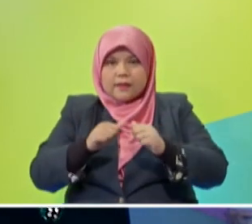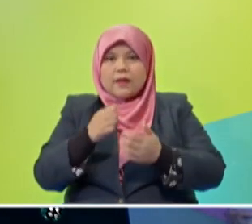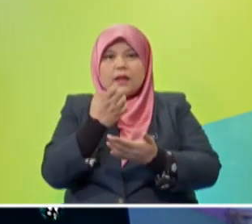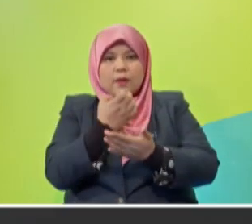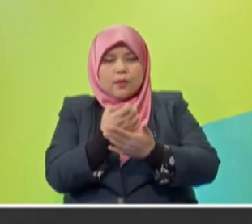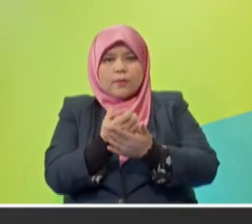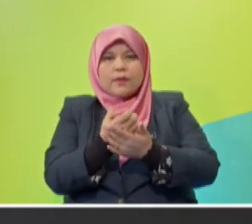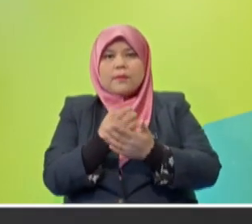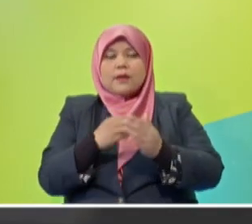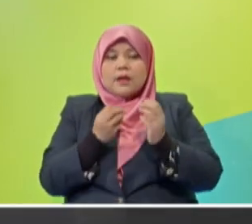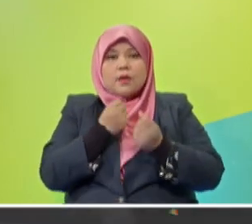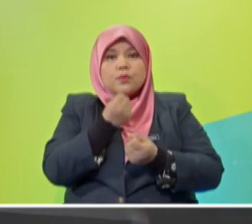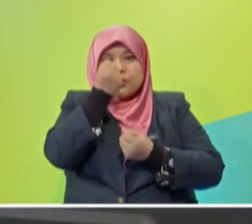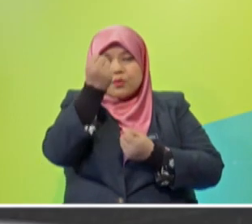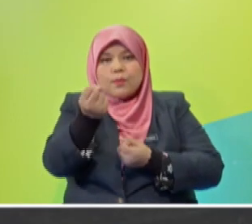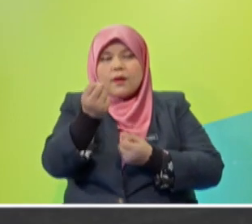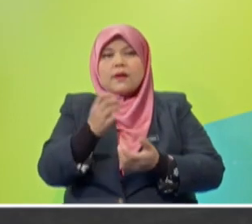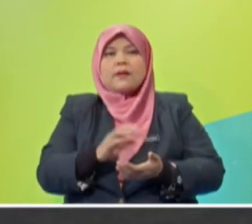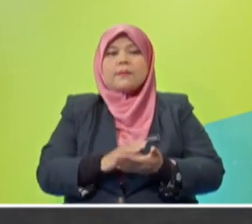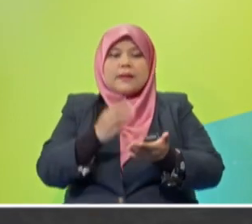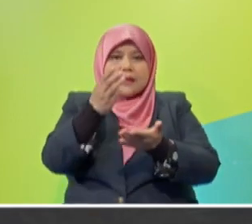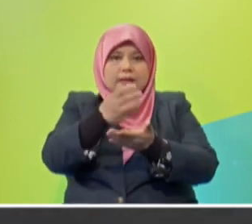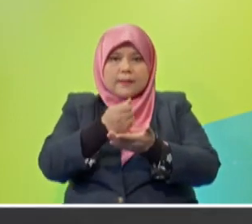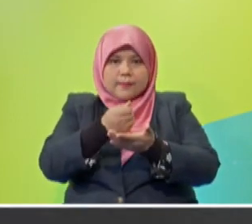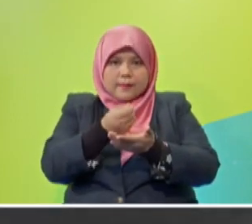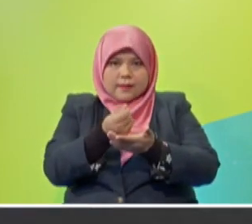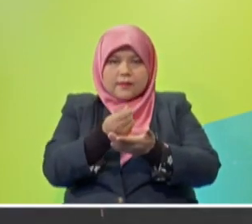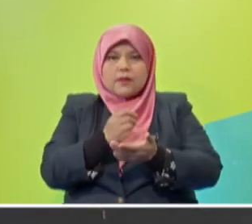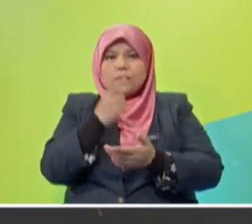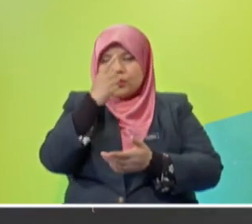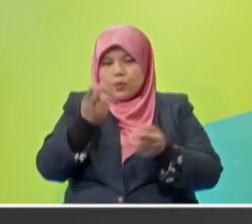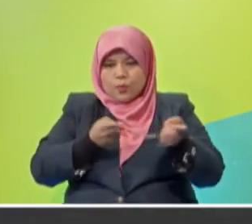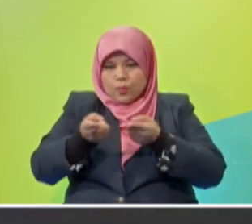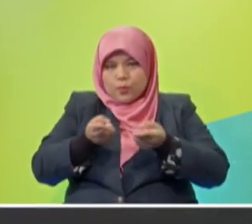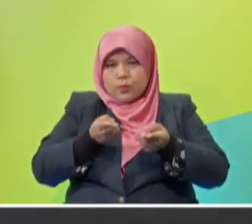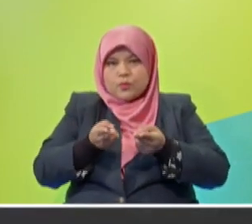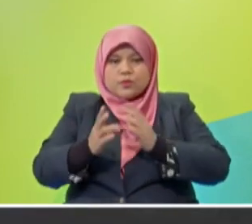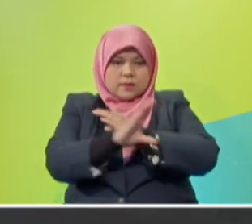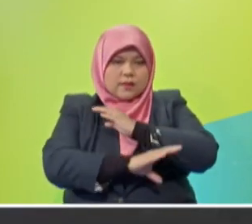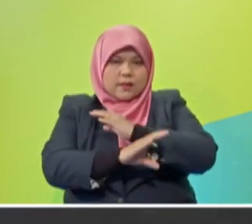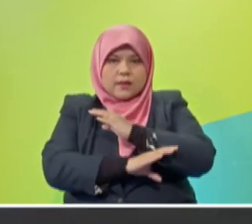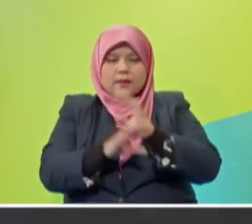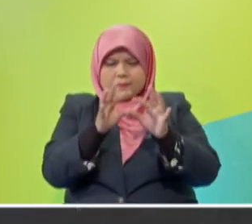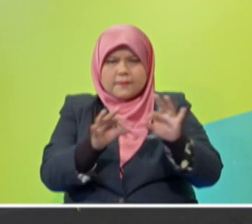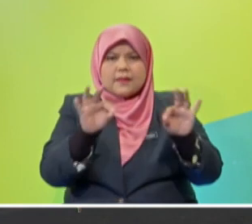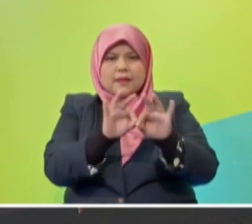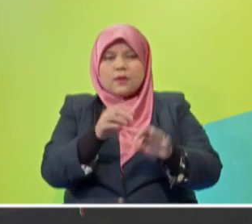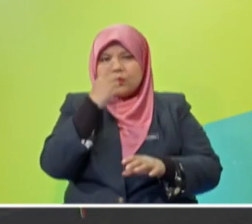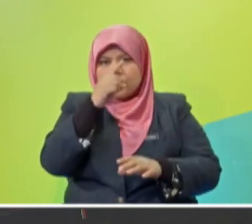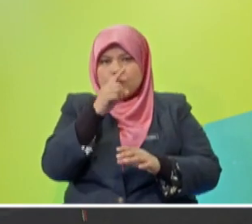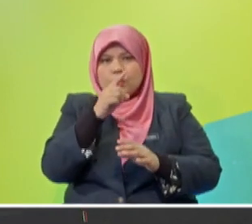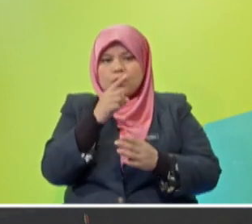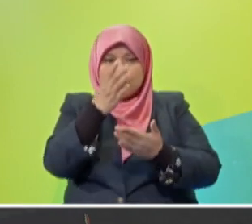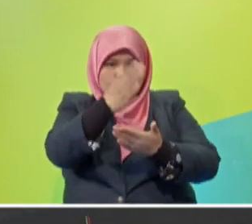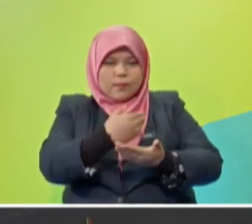menyumbang pendapatan untuk membiayai perbelanjaan mengurus dan mentadbir negara. Pentinglah sebenarnya kan, kalau kita tak ada modal untuk